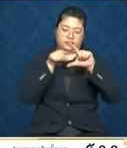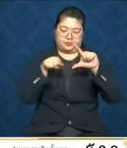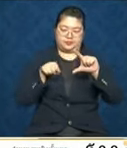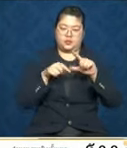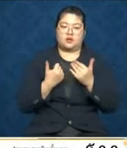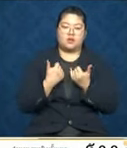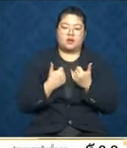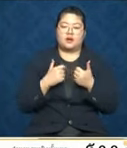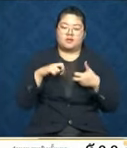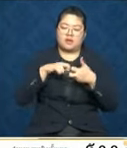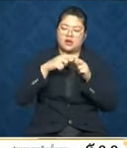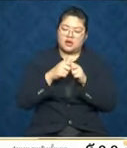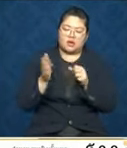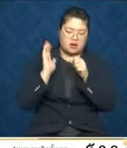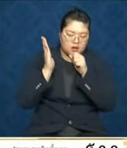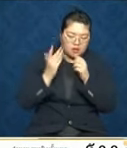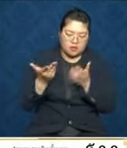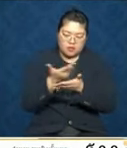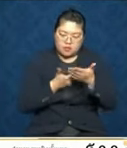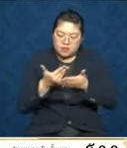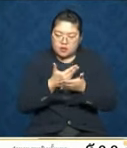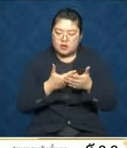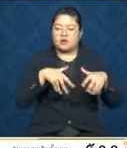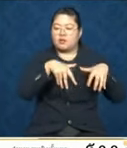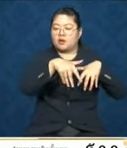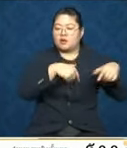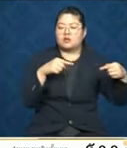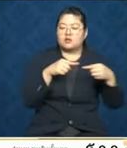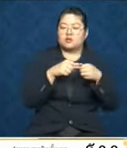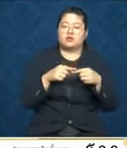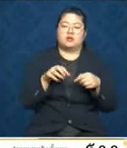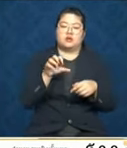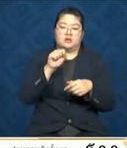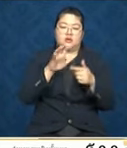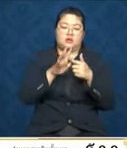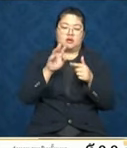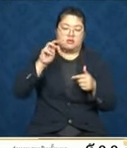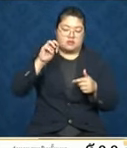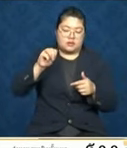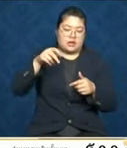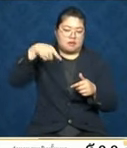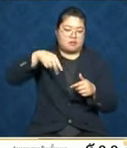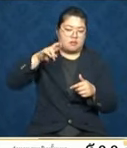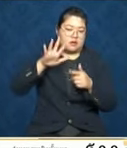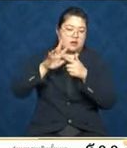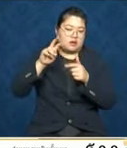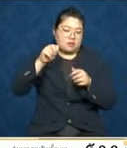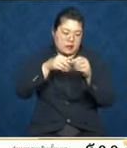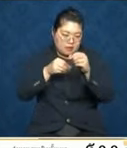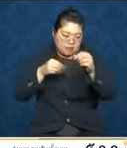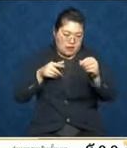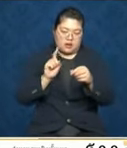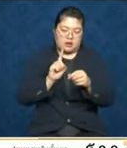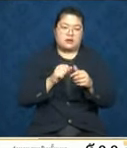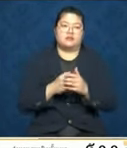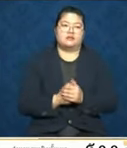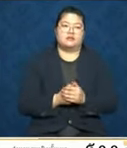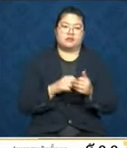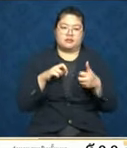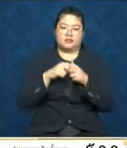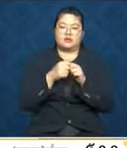ษาหารือปัญหาความเดือดร้อนของพี่น้องประชาชนชาวสัมพรานผ่านท่านประธานไปยังหน่วยงานที่เกี่ยวข้องดังนี้เรื่องที่